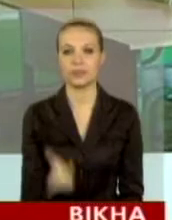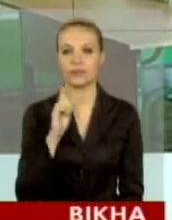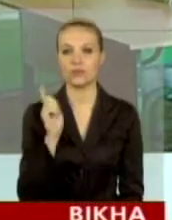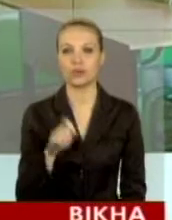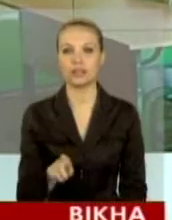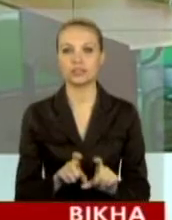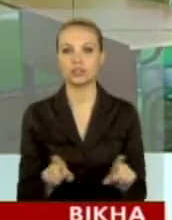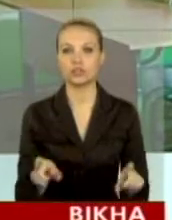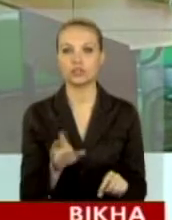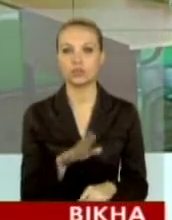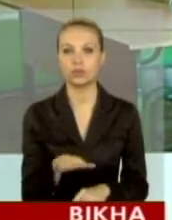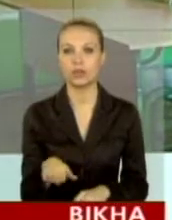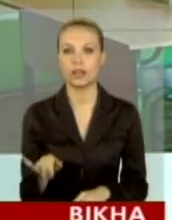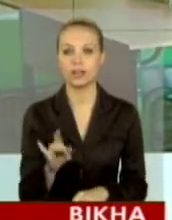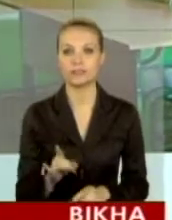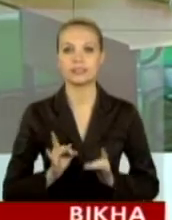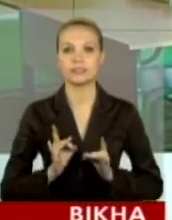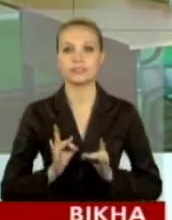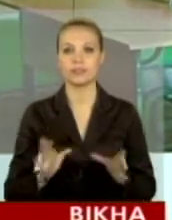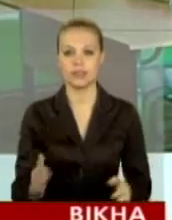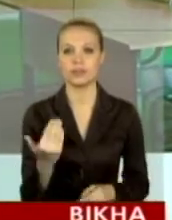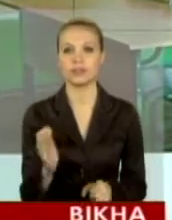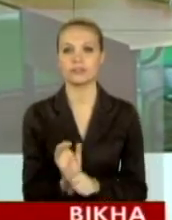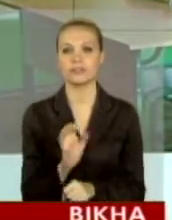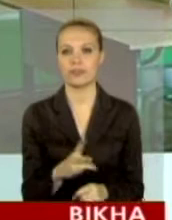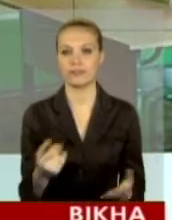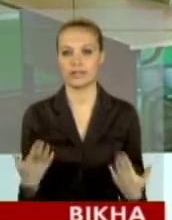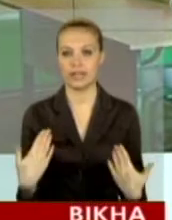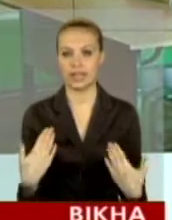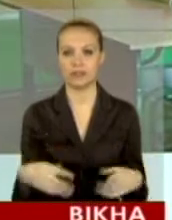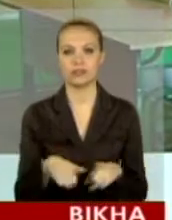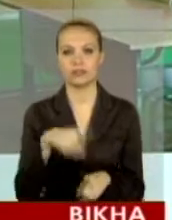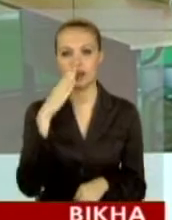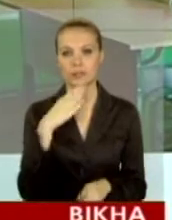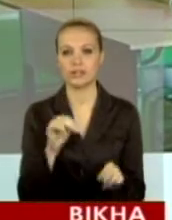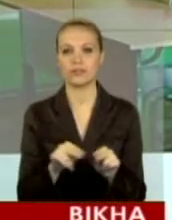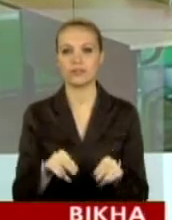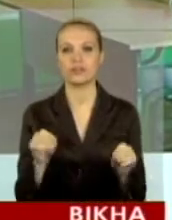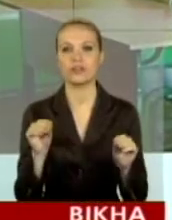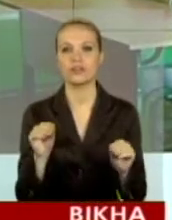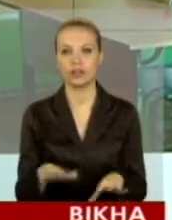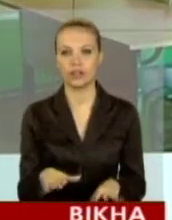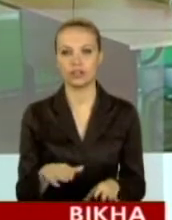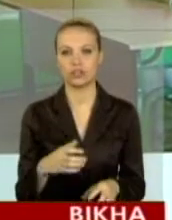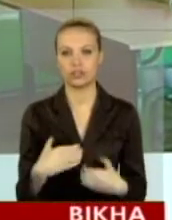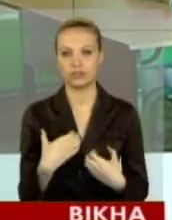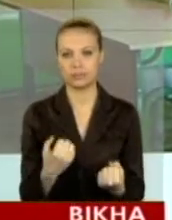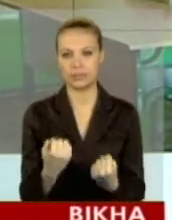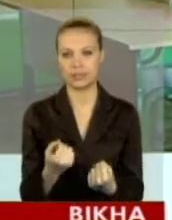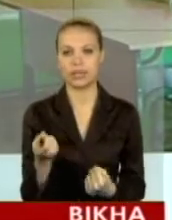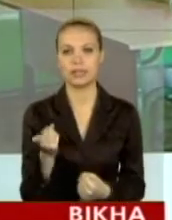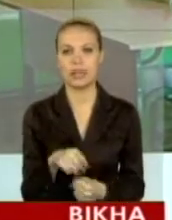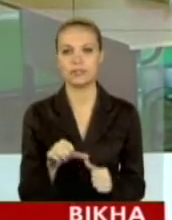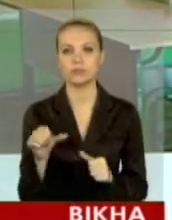В українських школярів свято. Їх відправили на канікули. Так батьки і викладачі вирішили перестрахуватися. Кажуть,